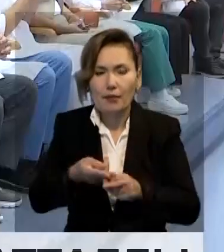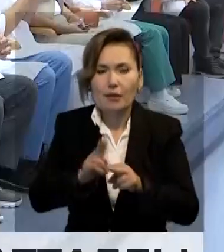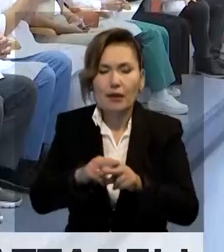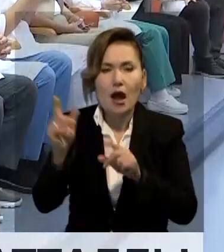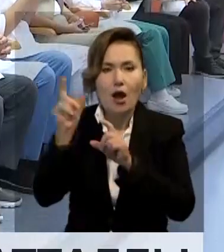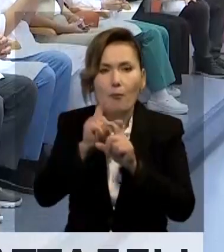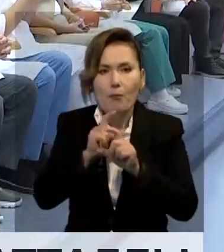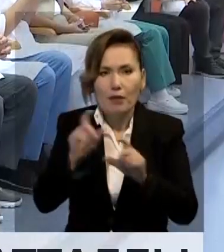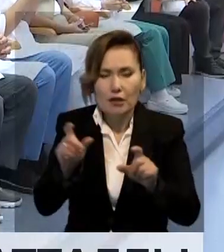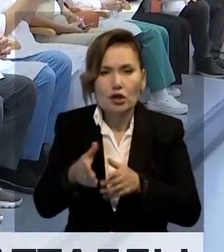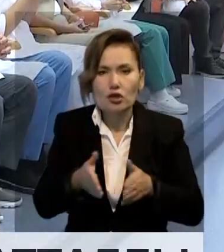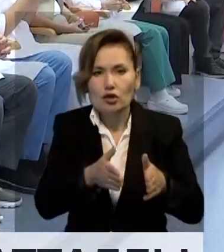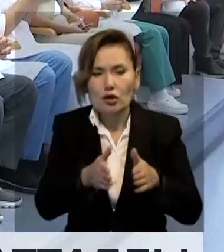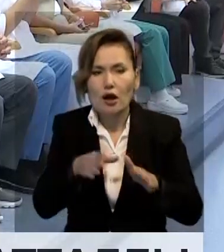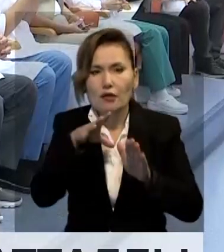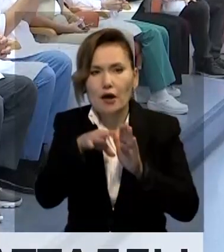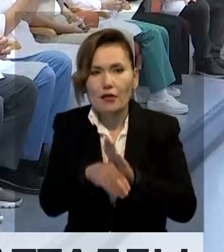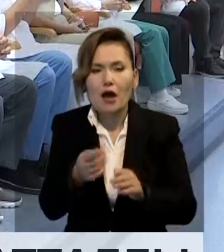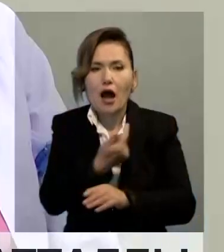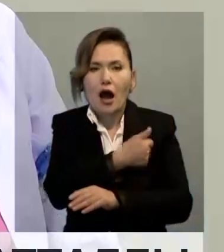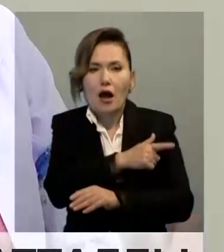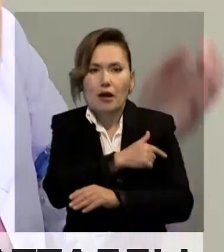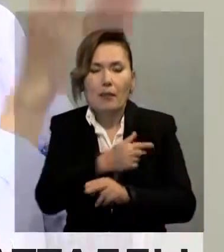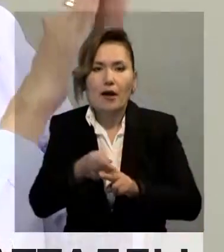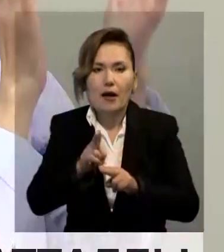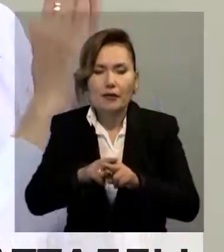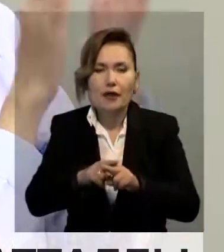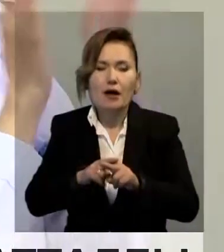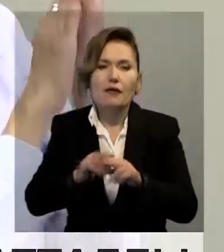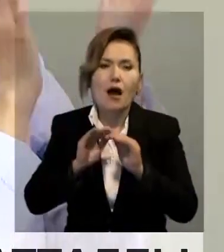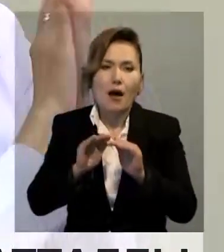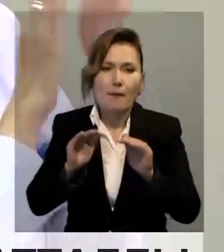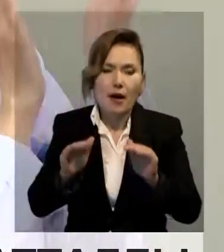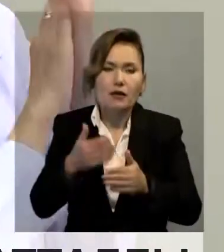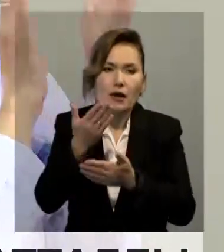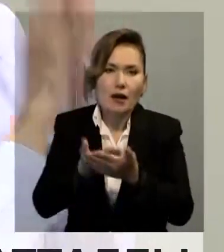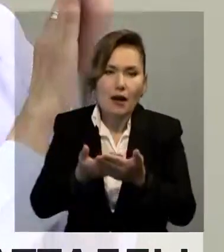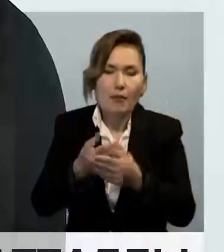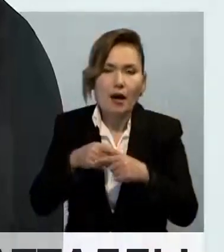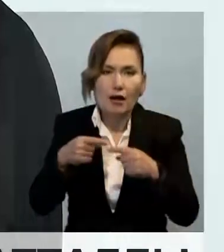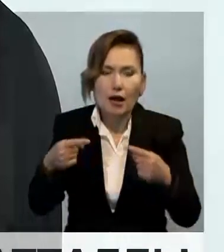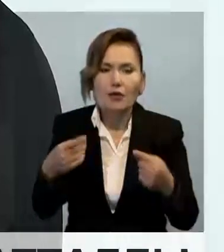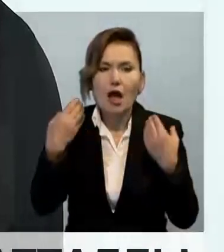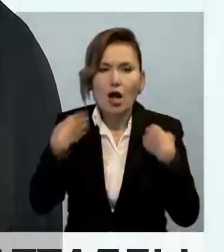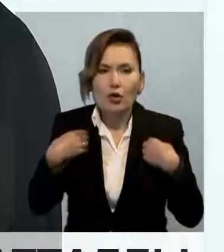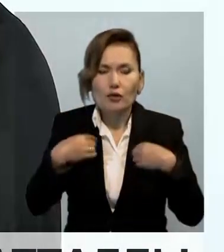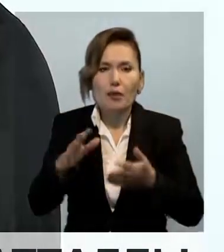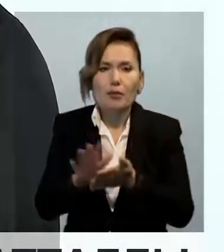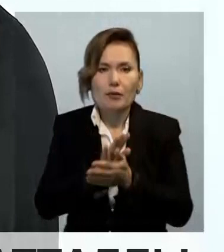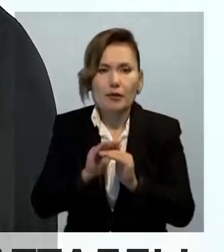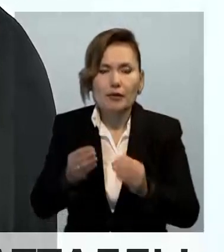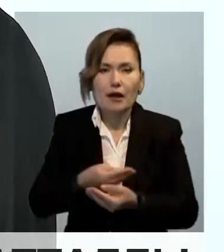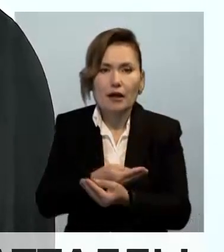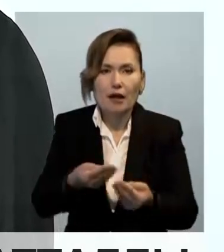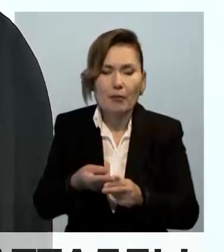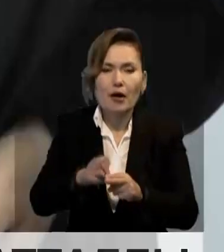бөлек мектепке жол акциясы аясында ауруханаға қызметкерлерінің балаларына кеңсе тауарлары салынған рюкзактар таратылды.